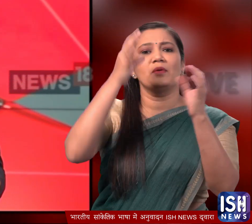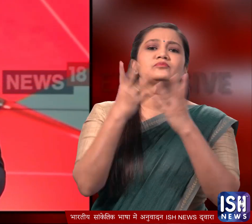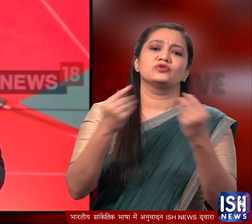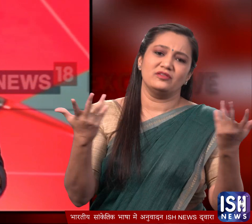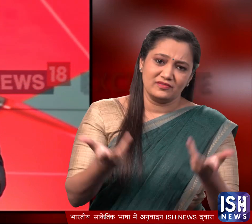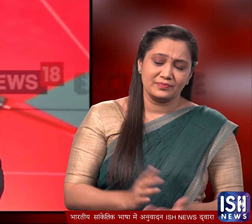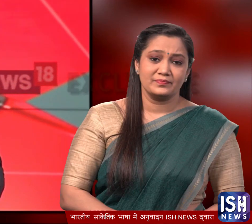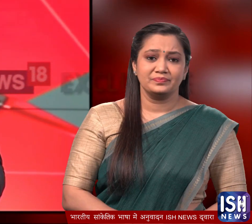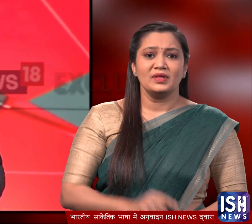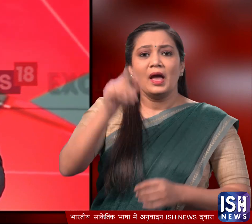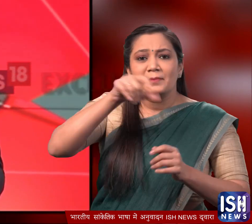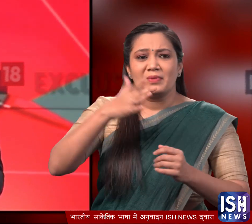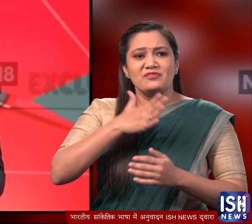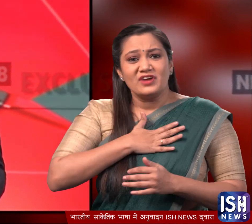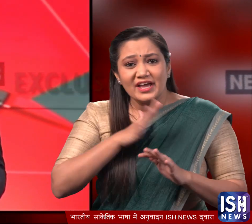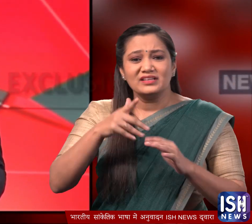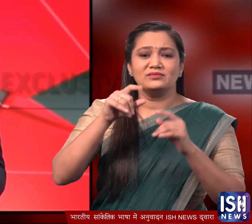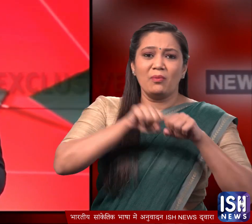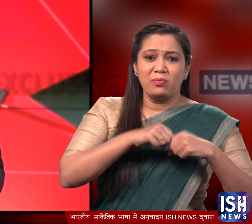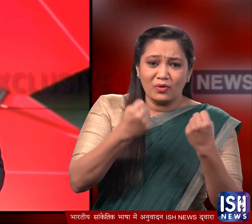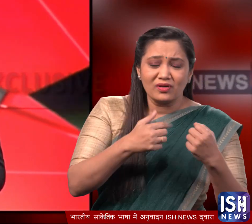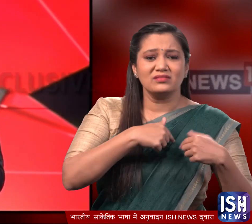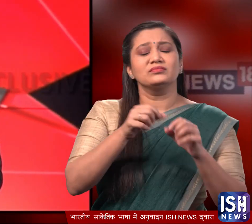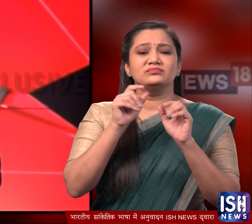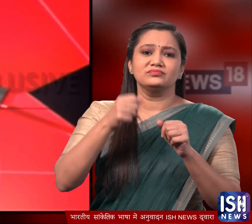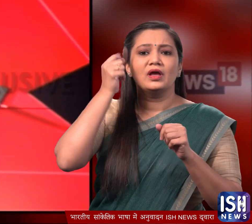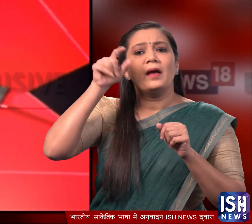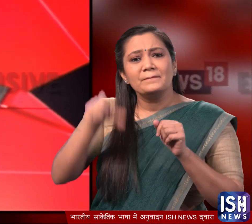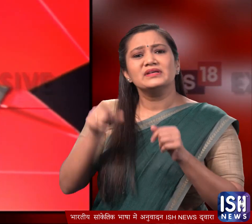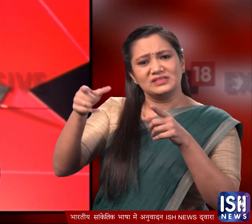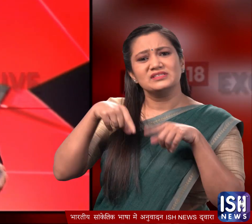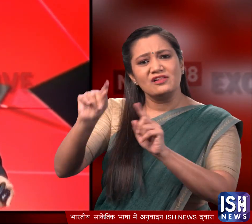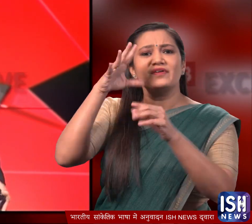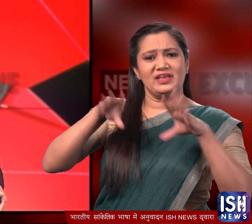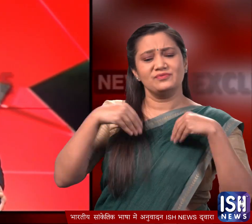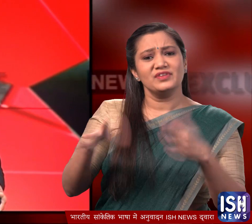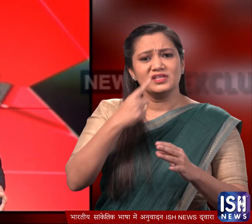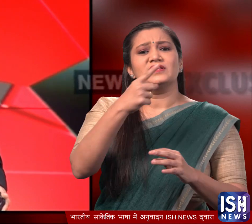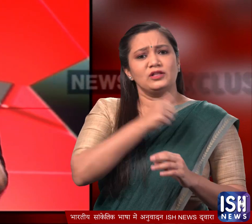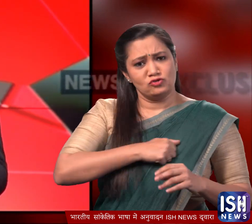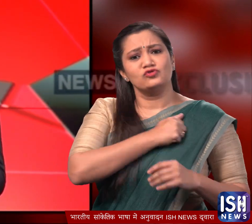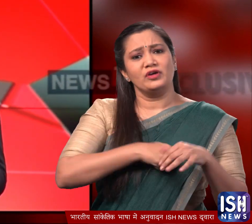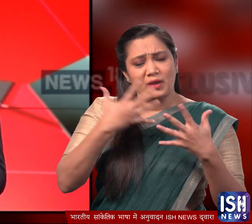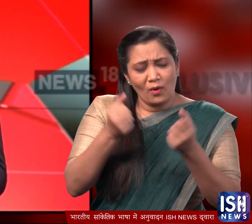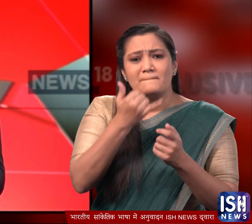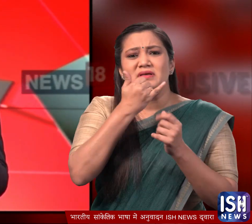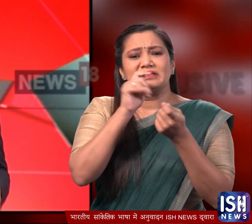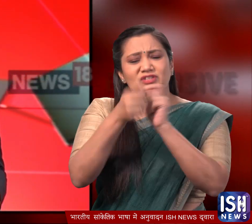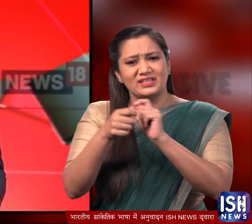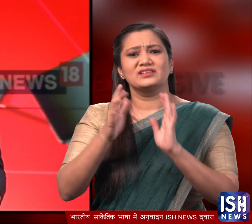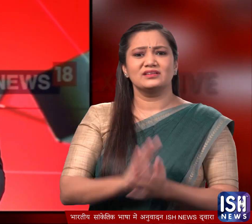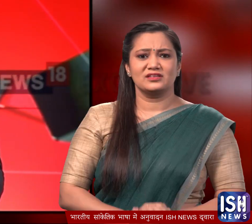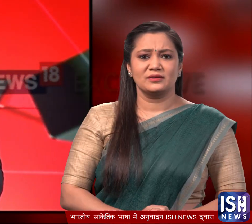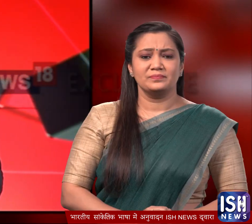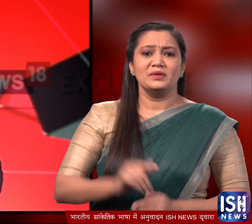जैसे बवाल की नौबत नहीं आती। लोगों की आस्था को ठेस पहुंची है, ये बात तो खुद वेब सीरीज के निर्माता ने भी मान ली है। माफी मांगकर वो अपनी गलती